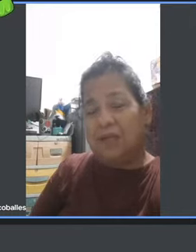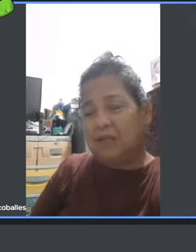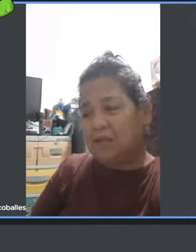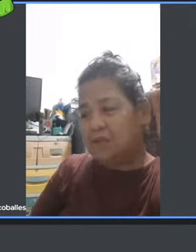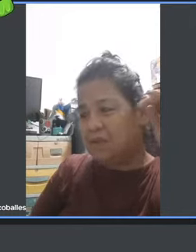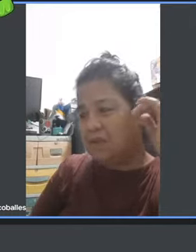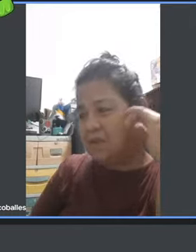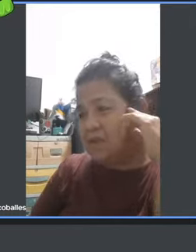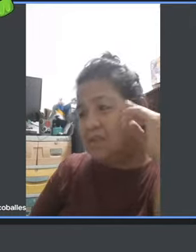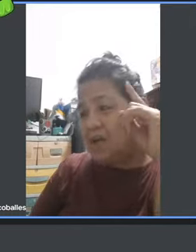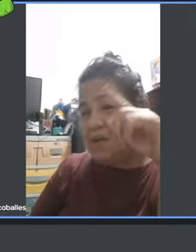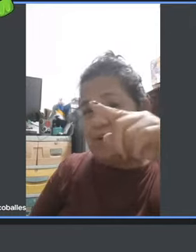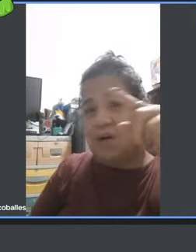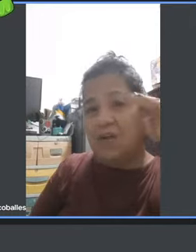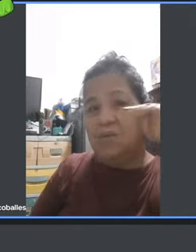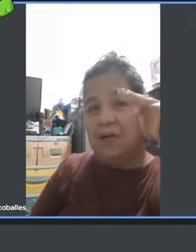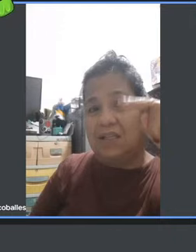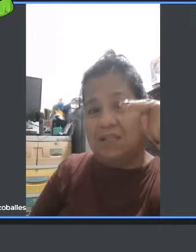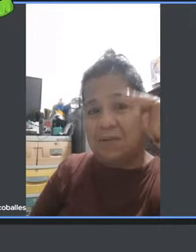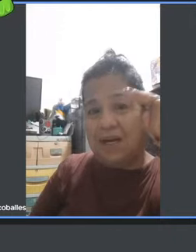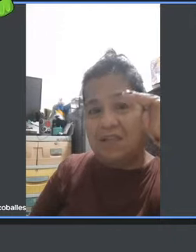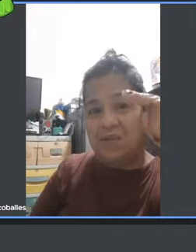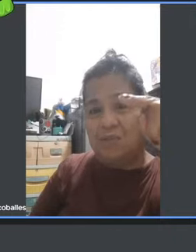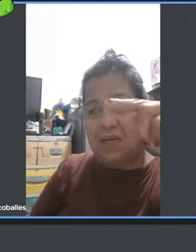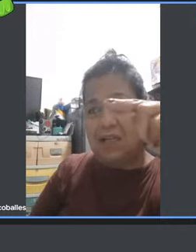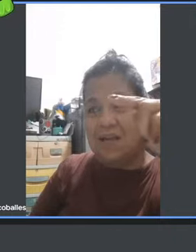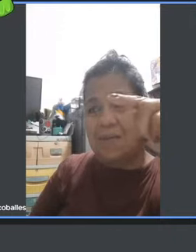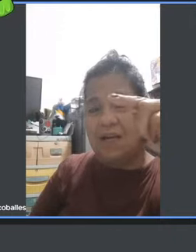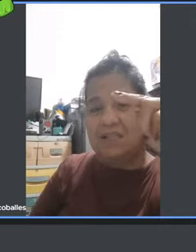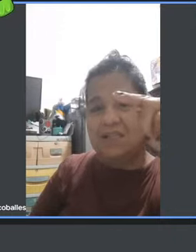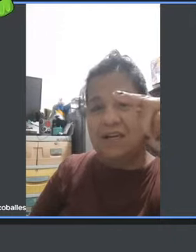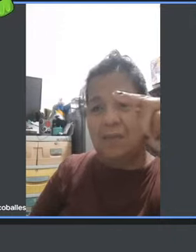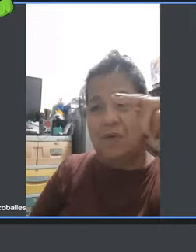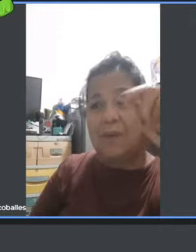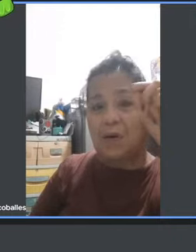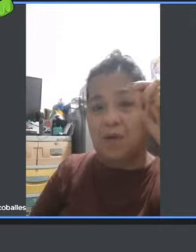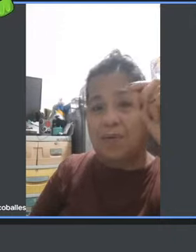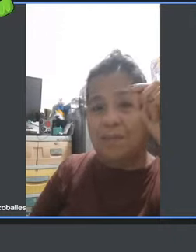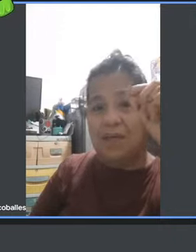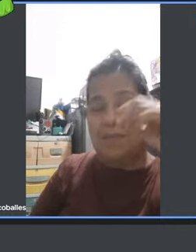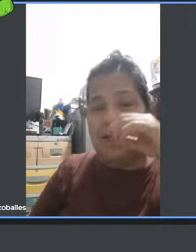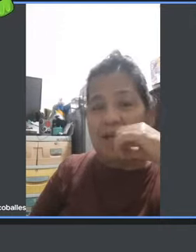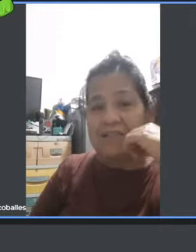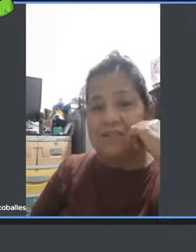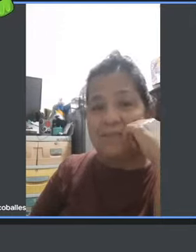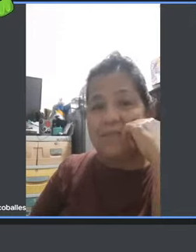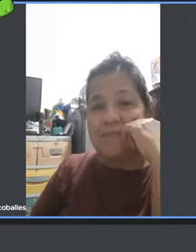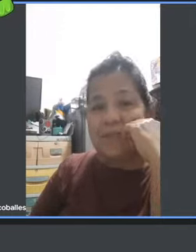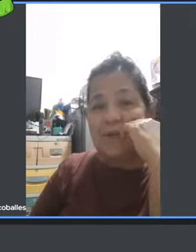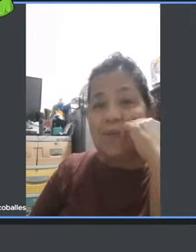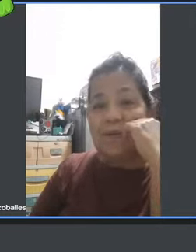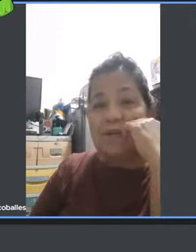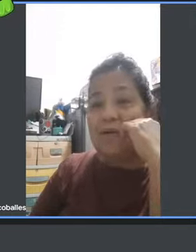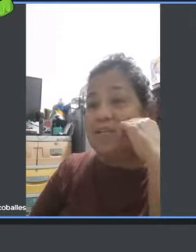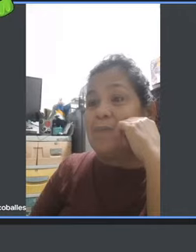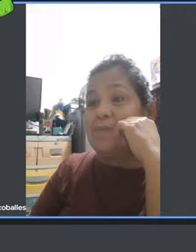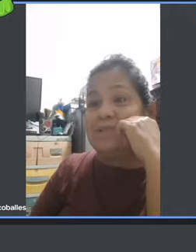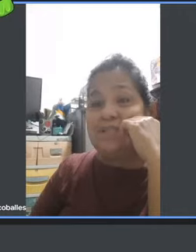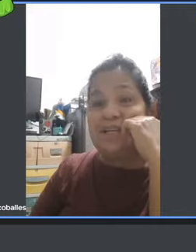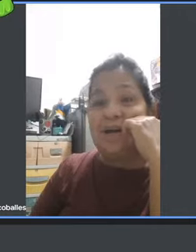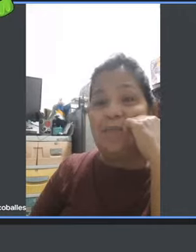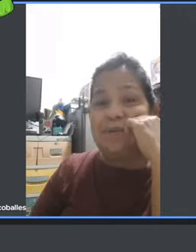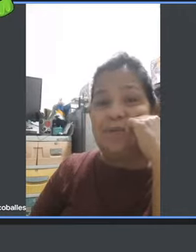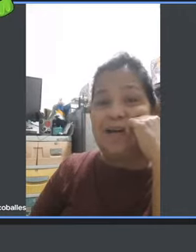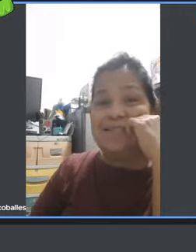Singapore yan eh. Sabi ko, ngayon, maganda samahan nyo, magkakasama kayo ng Singapore. Pag uwi mo ng Pilipinas, yung kasama mong